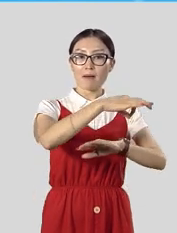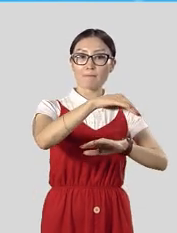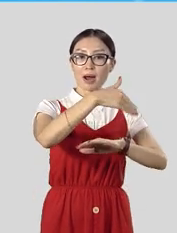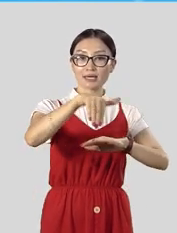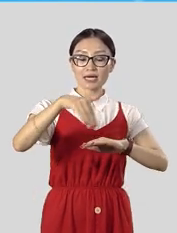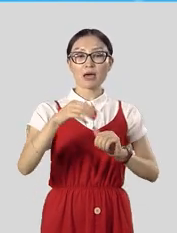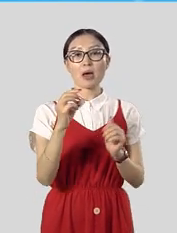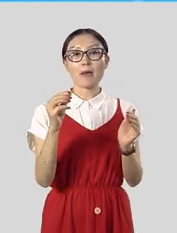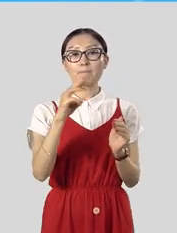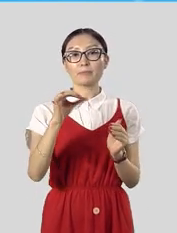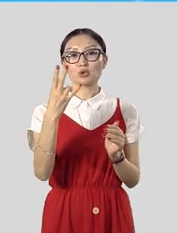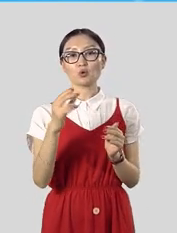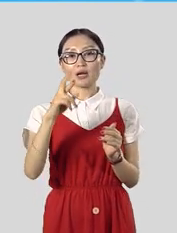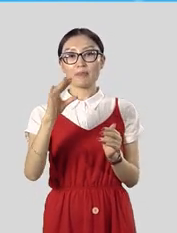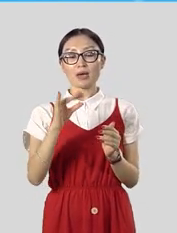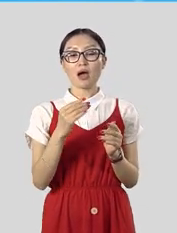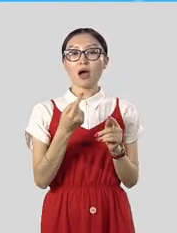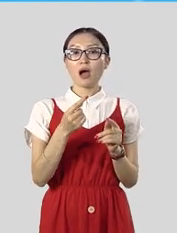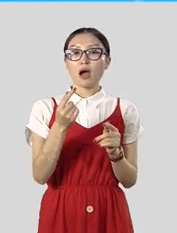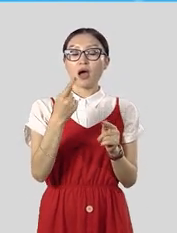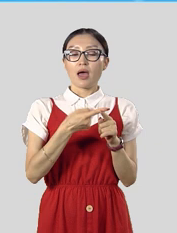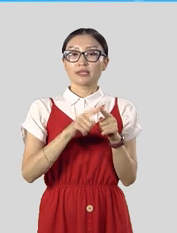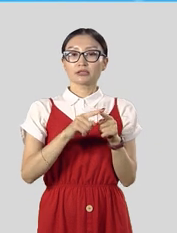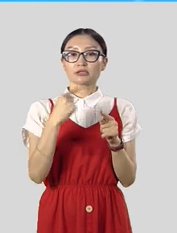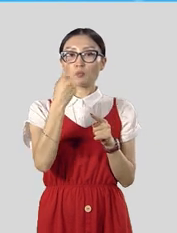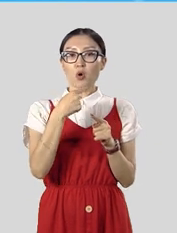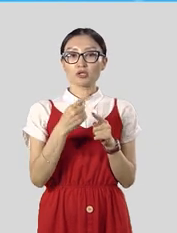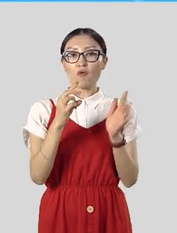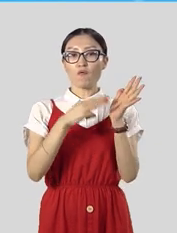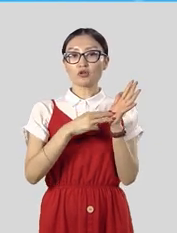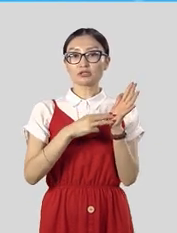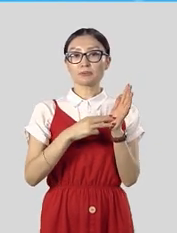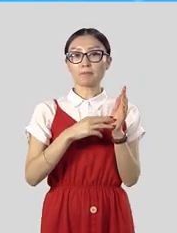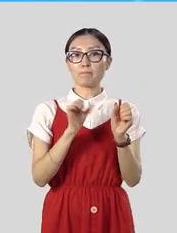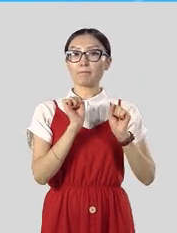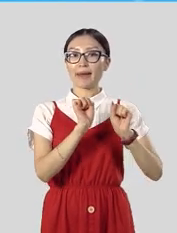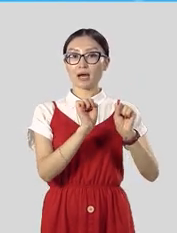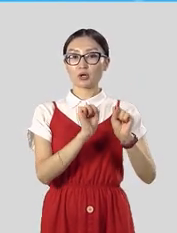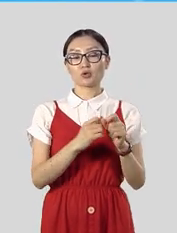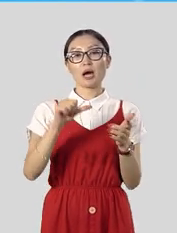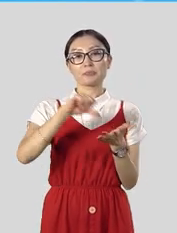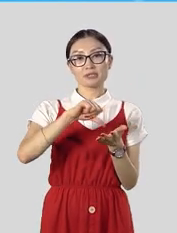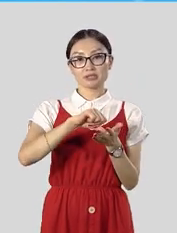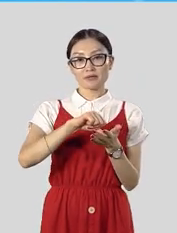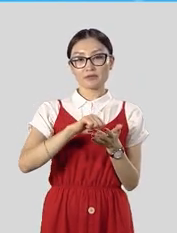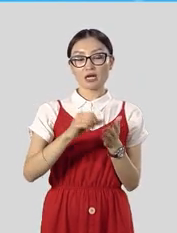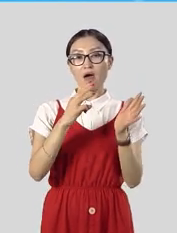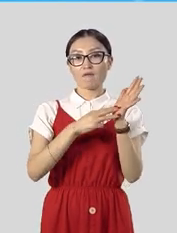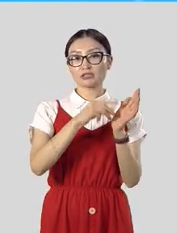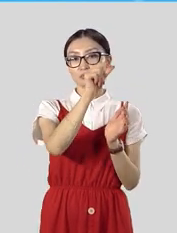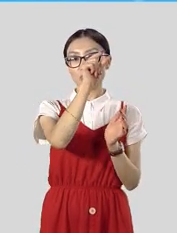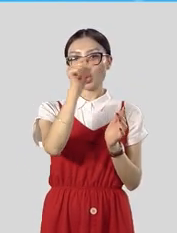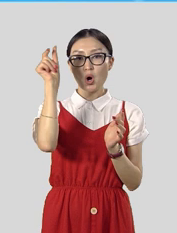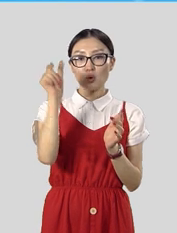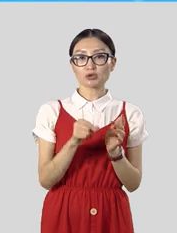маленькими выростами. В гастральной полости этих кораллов 8 перегородок. Представители восьмилучевых кораллов